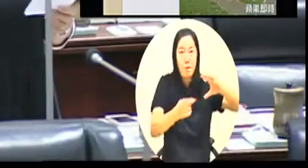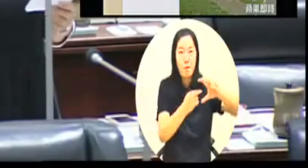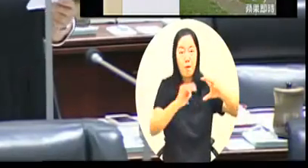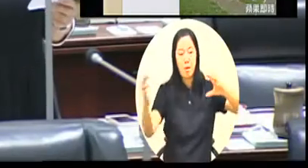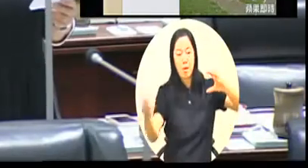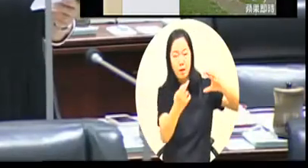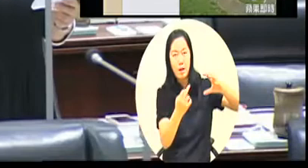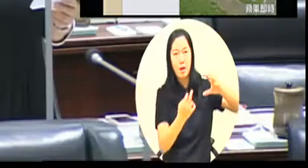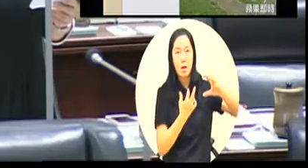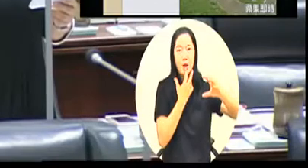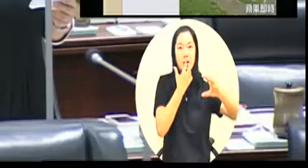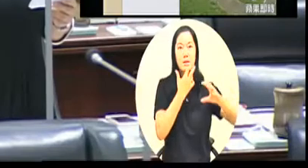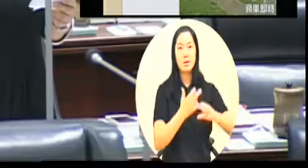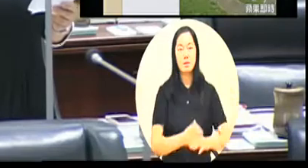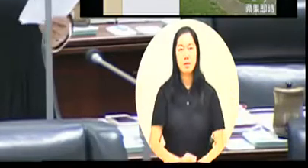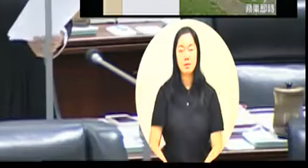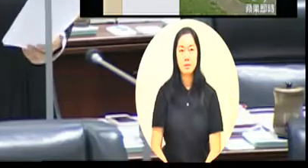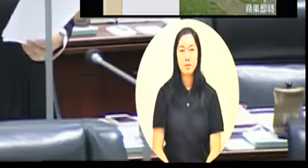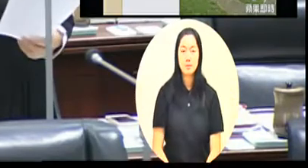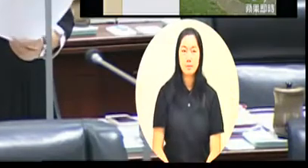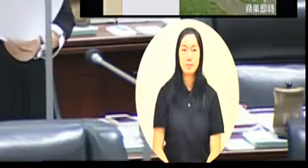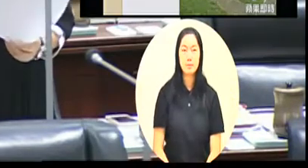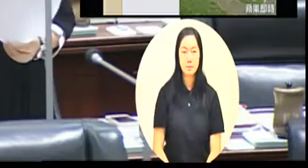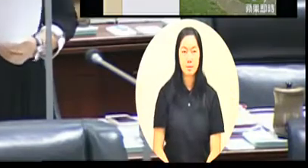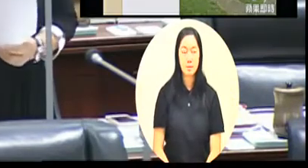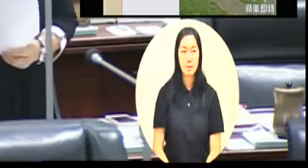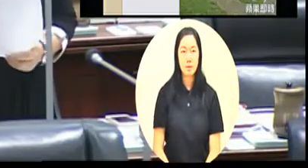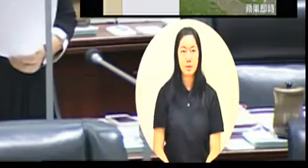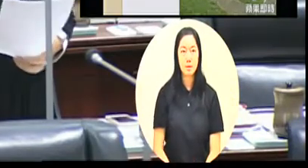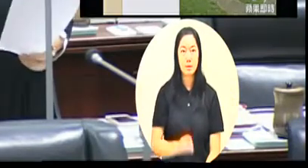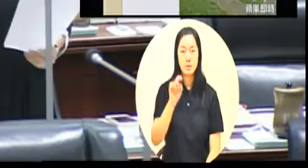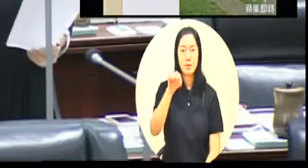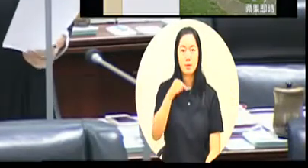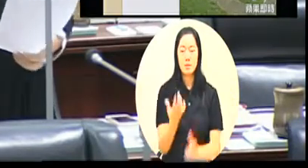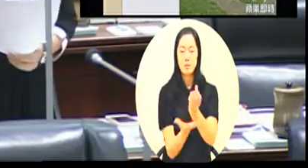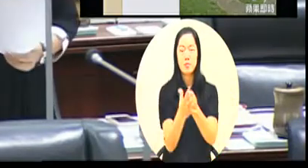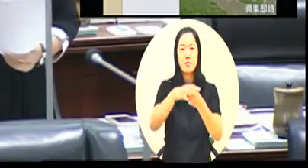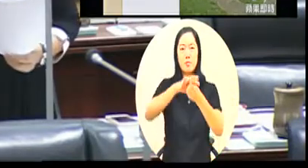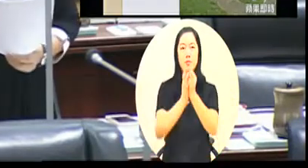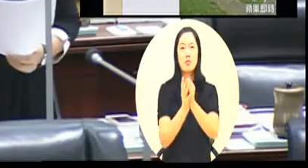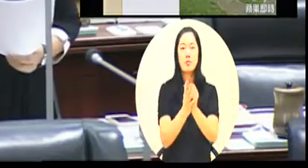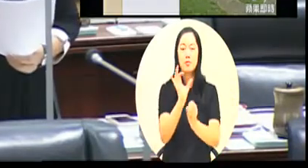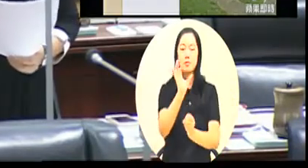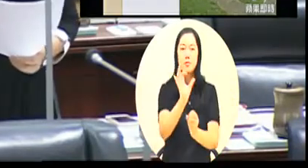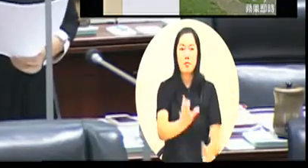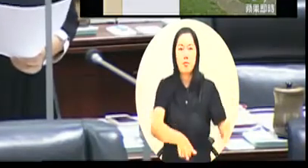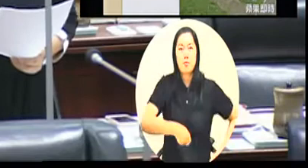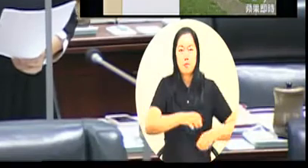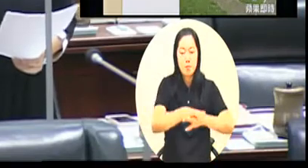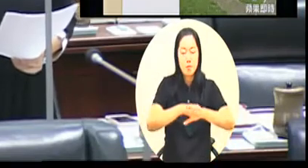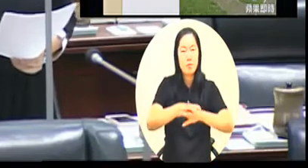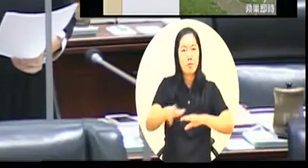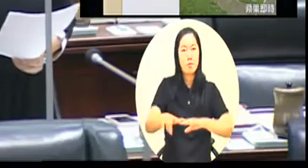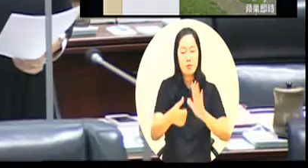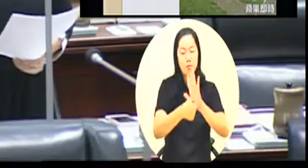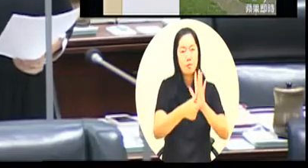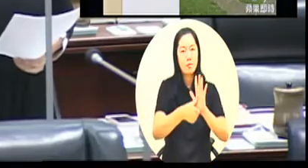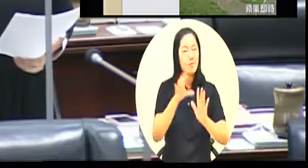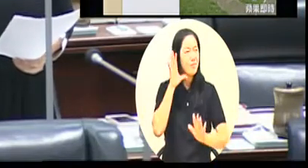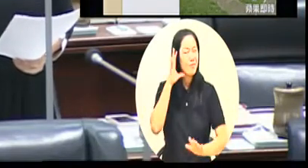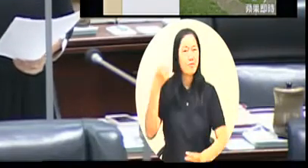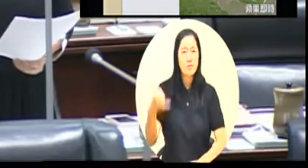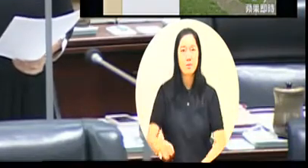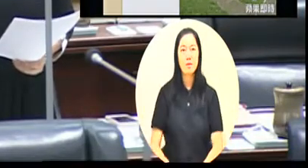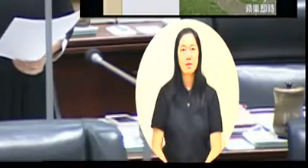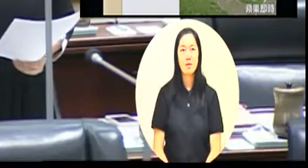很傻眼哦。所以其实啊，大家知道这个包尿布这个名称实在是很不雅。非常的不雅，树包尿布，